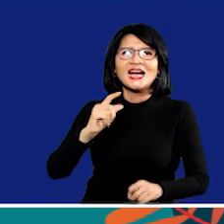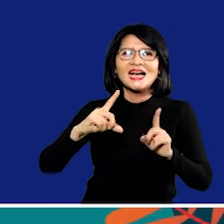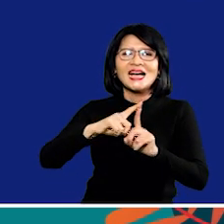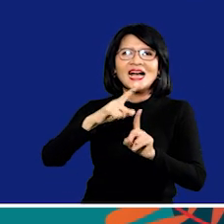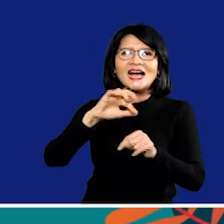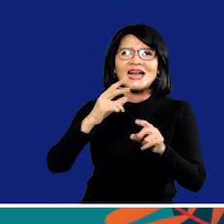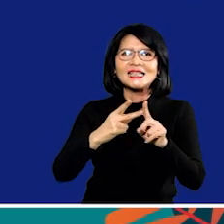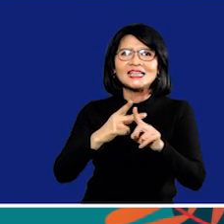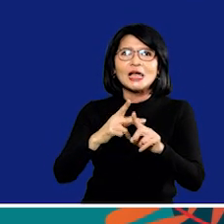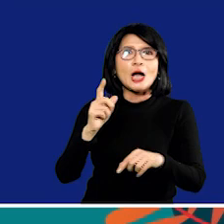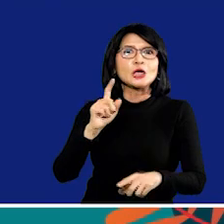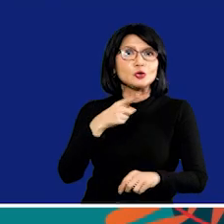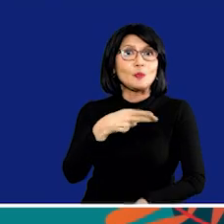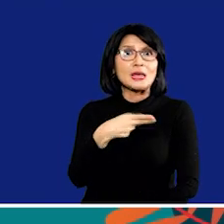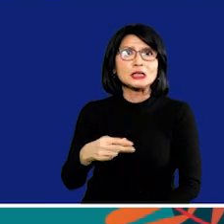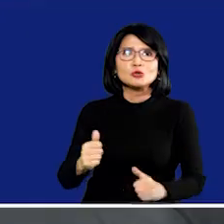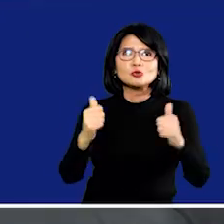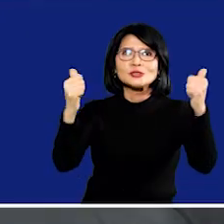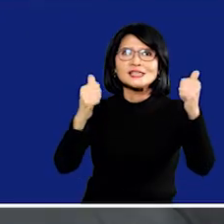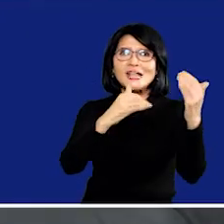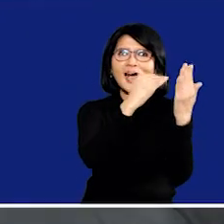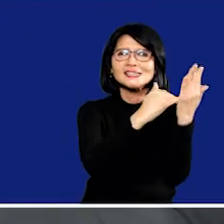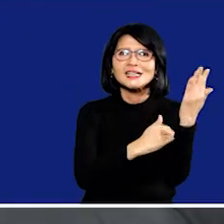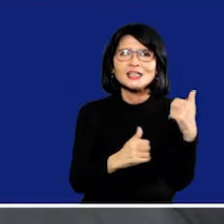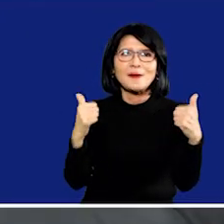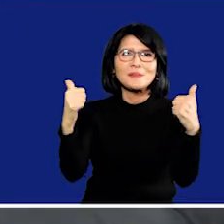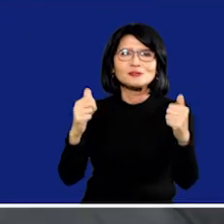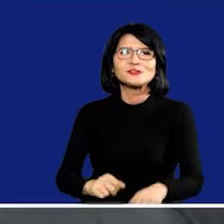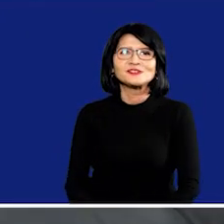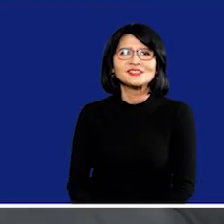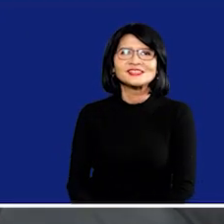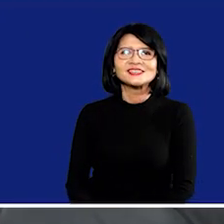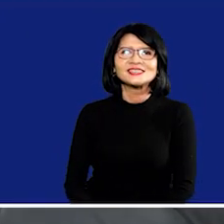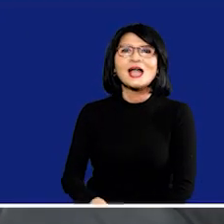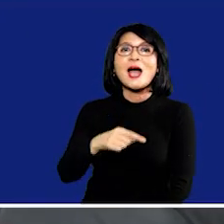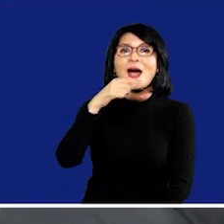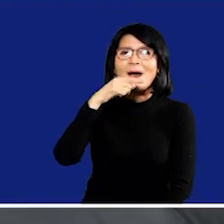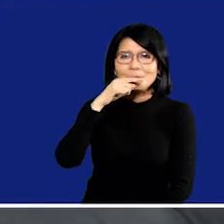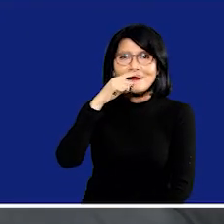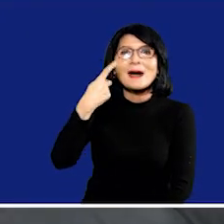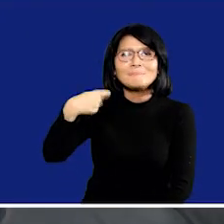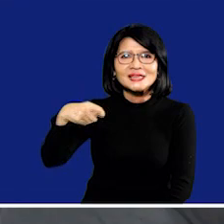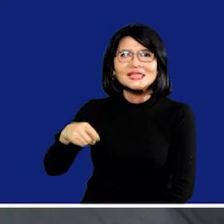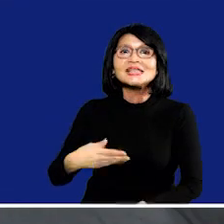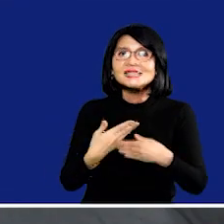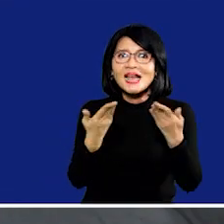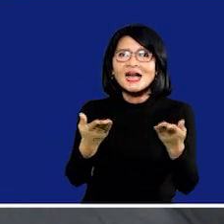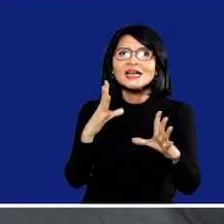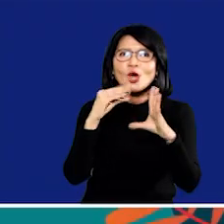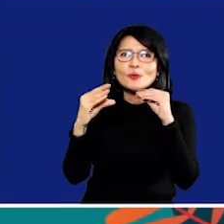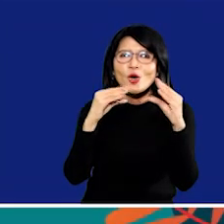Oke, berarti sukses kalau begitu ya. Baik, Mas Nadiem, bisa langsung berdiskusi dan ngobrol-ngobrol dengan adik-adik kita ini,